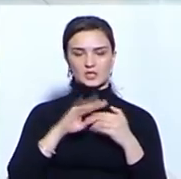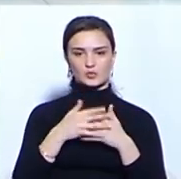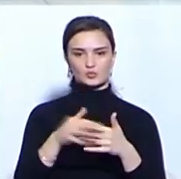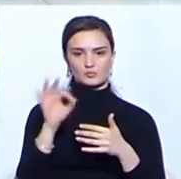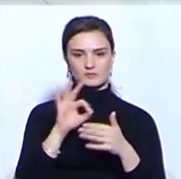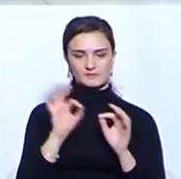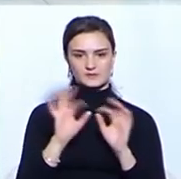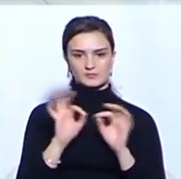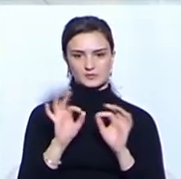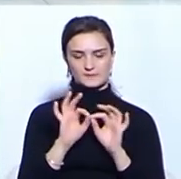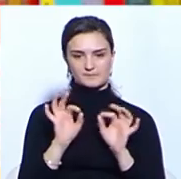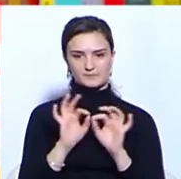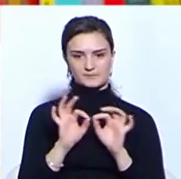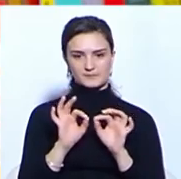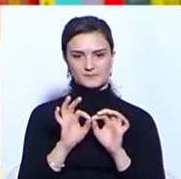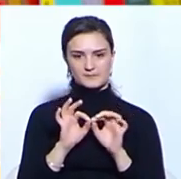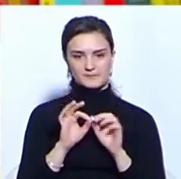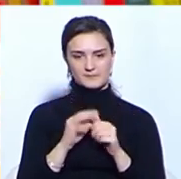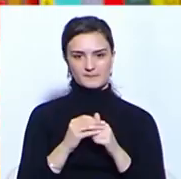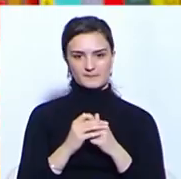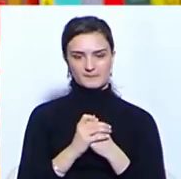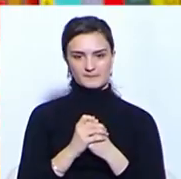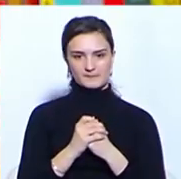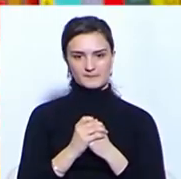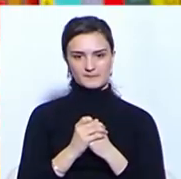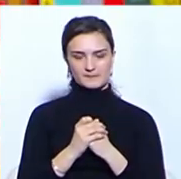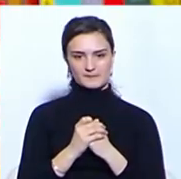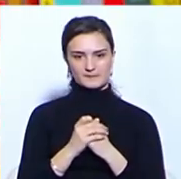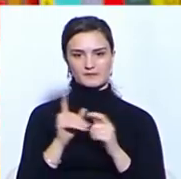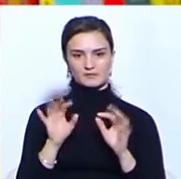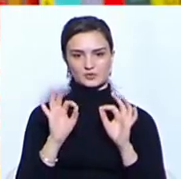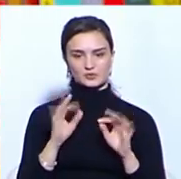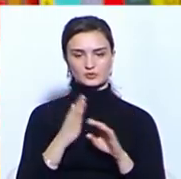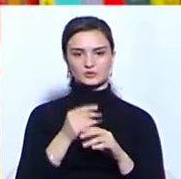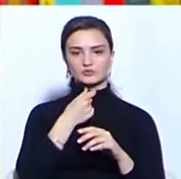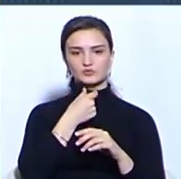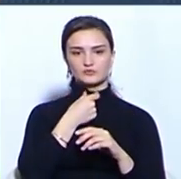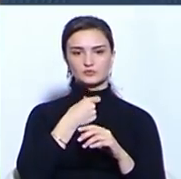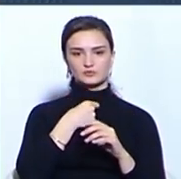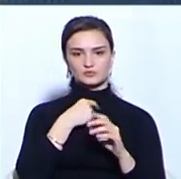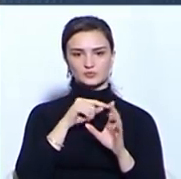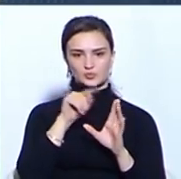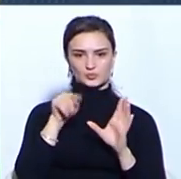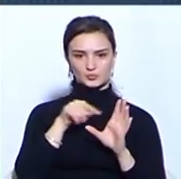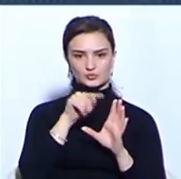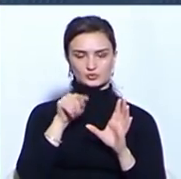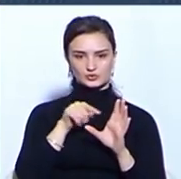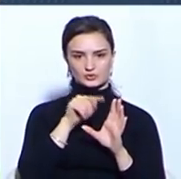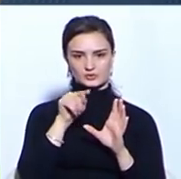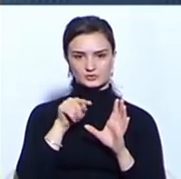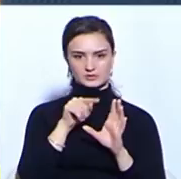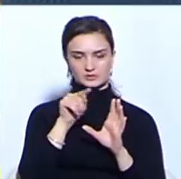ორსულობაზე ვისაუბრებ? კი ბატონო, აბსოლუტურად სწორი ბრძანდებით, საშვილოსნოს ღრუში შიგნით თუ იზრდება